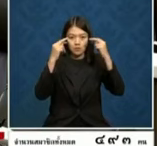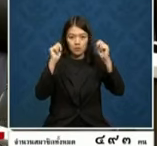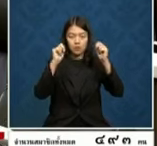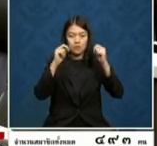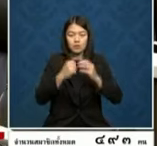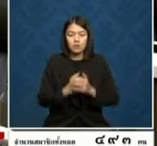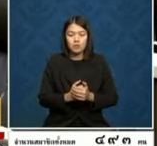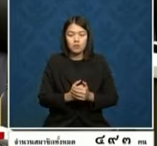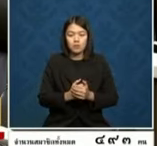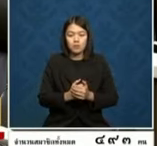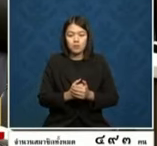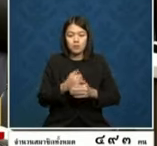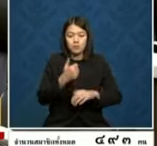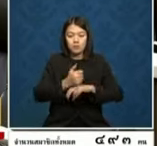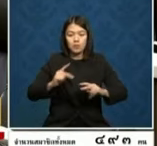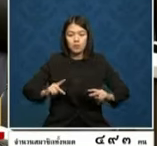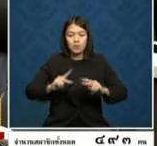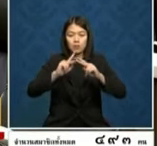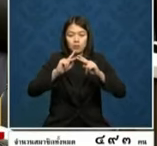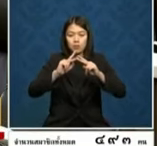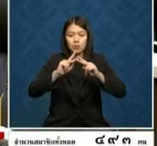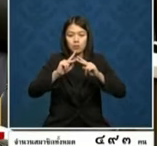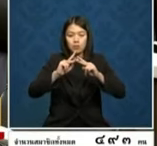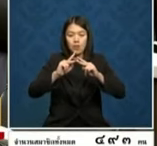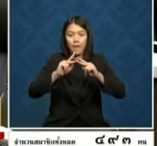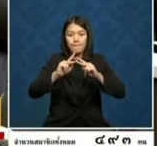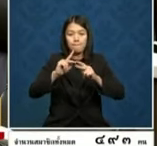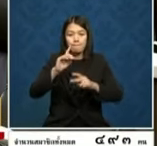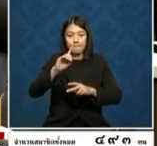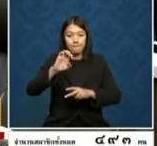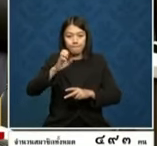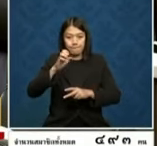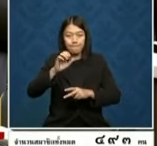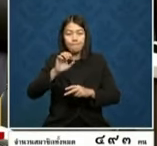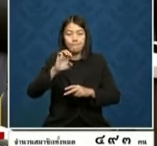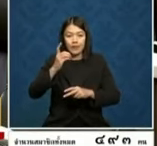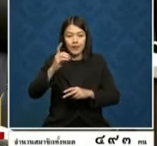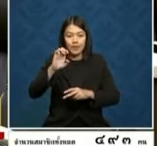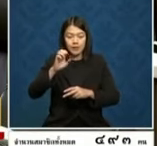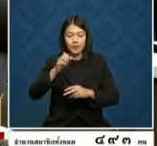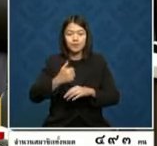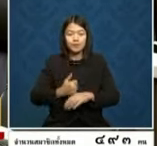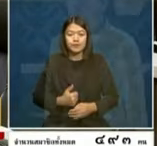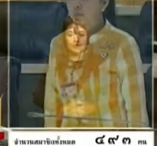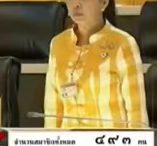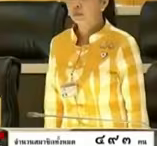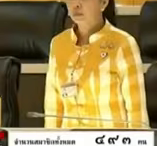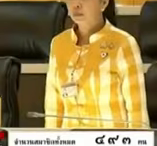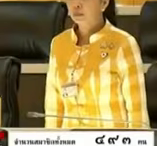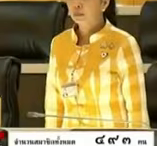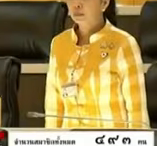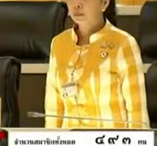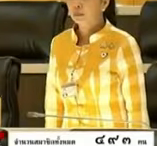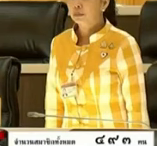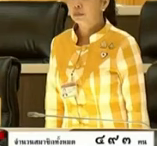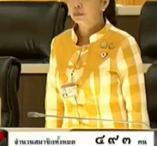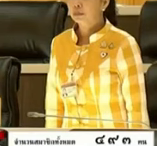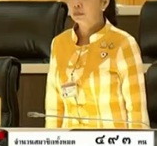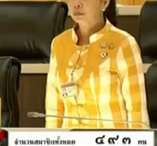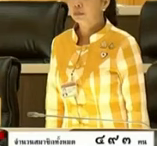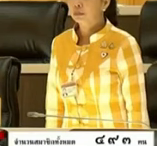รัฐมนตรีและรัฐมนตรีว่าการกระทรวงดิจิทัลเพื่อเศรษฐกิจและสังคมนายชูศักดิ์